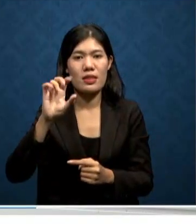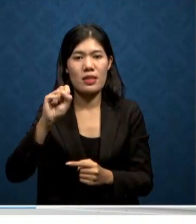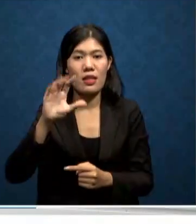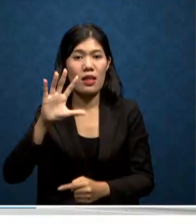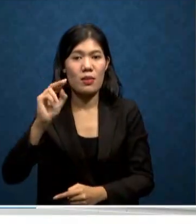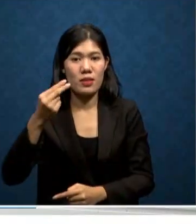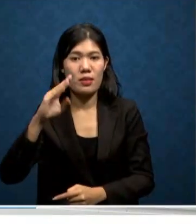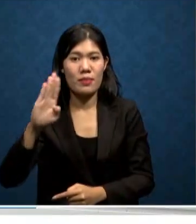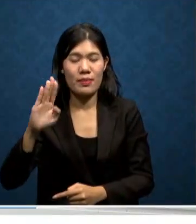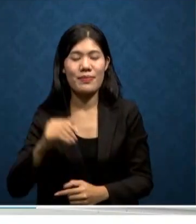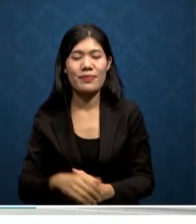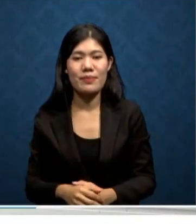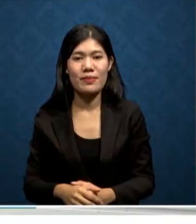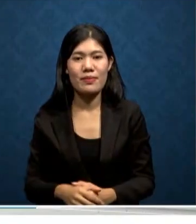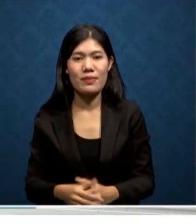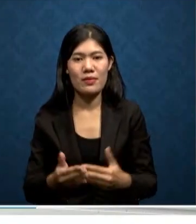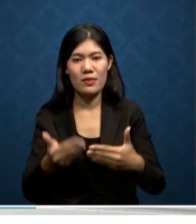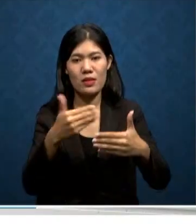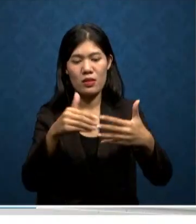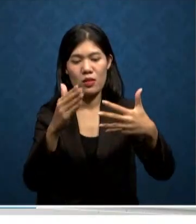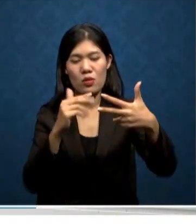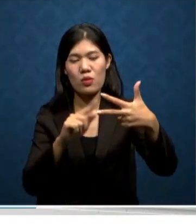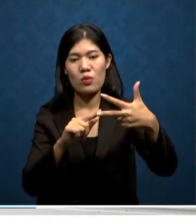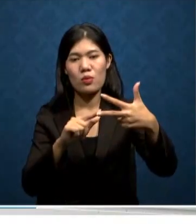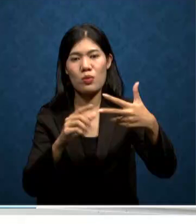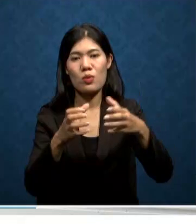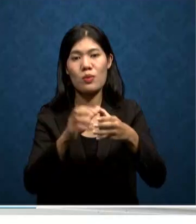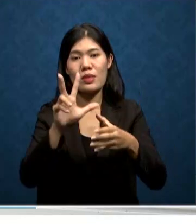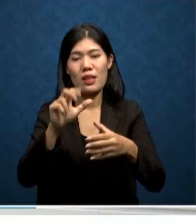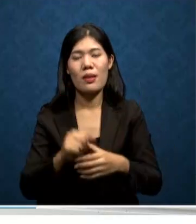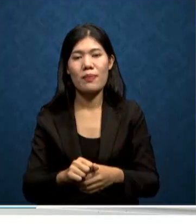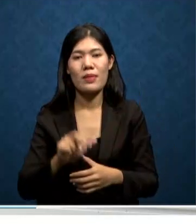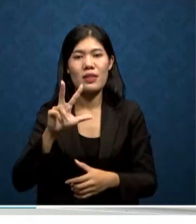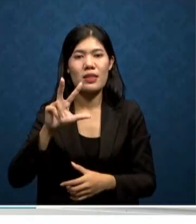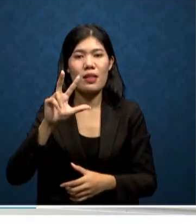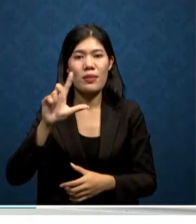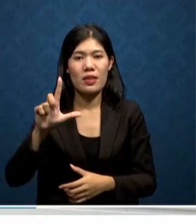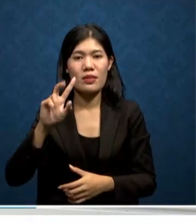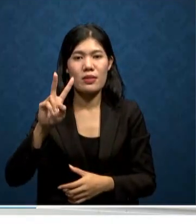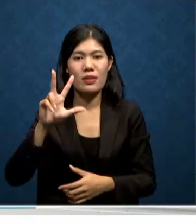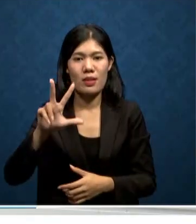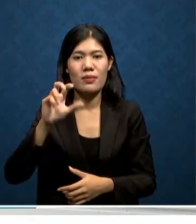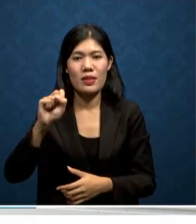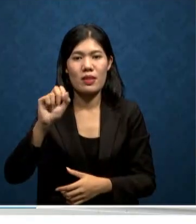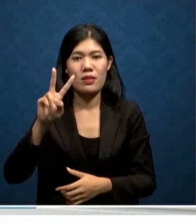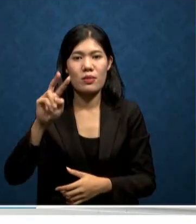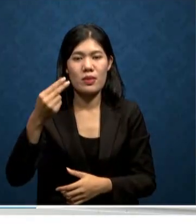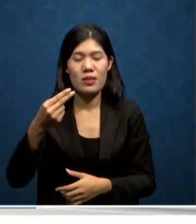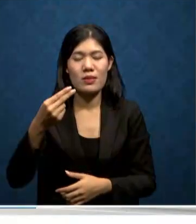บาทนะครับส่วนกลุ่มที่ 33ล2 330,000